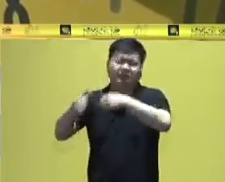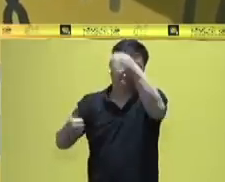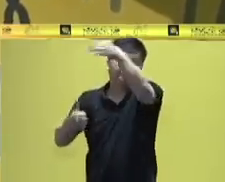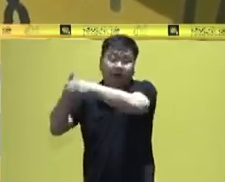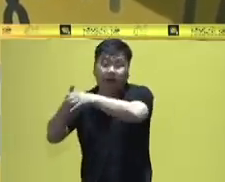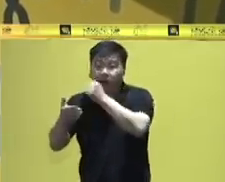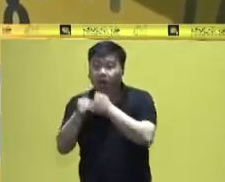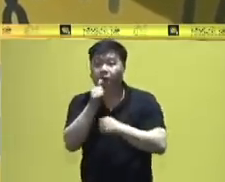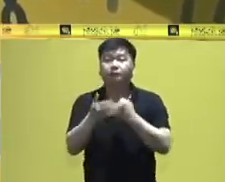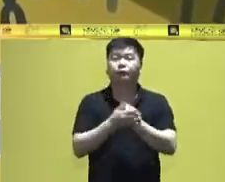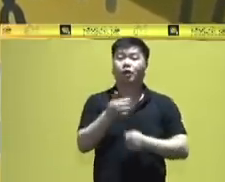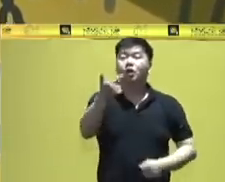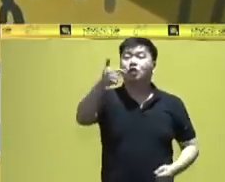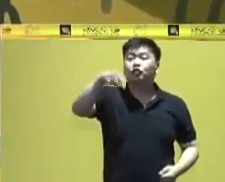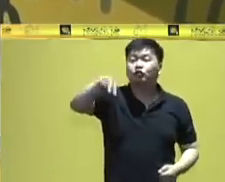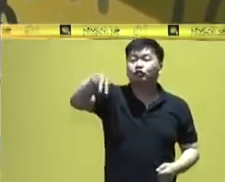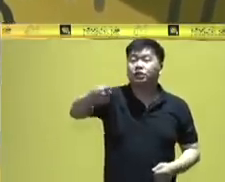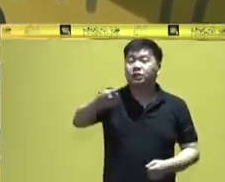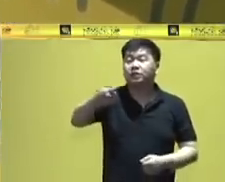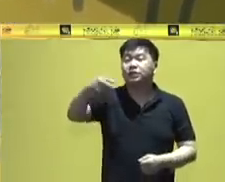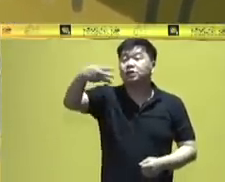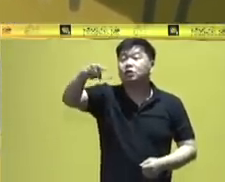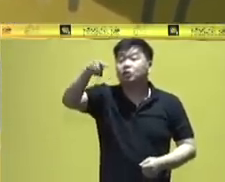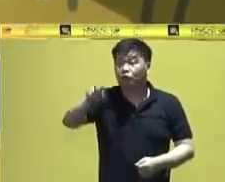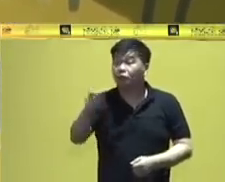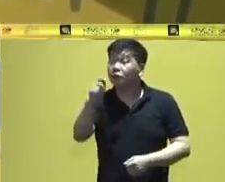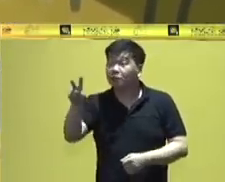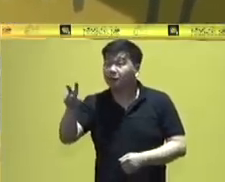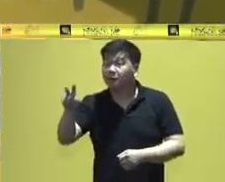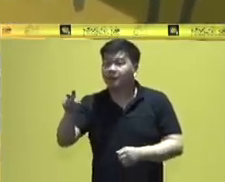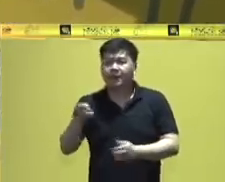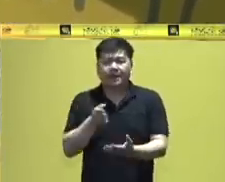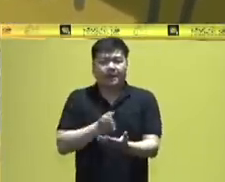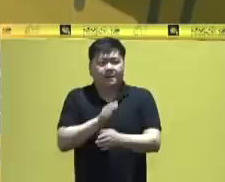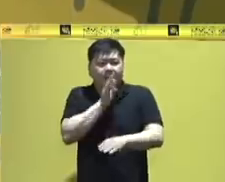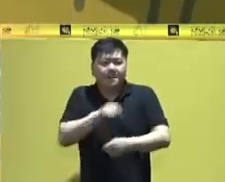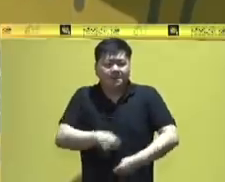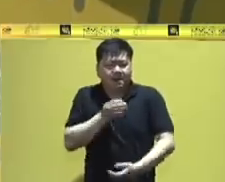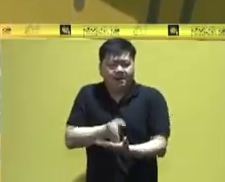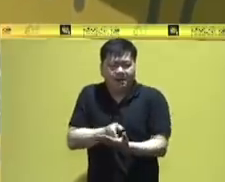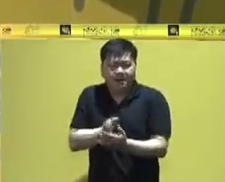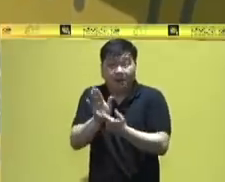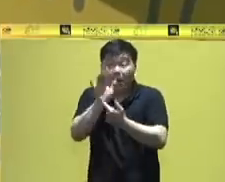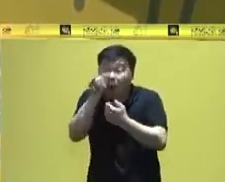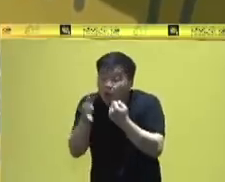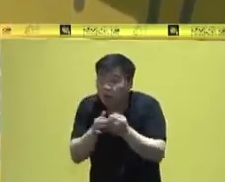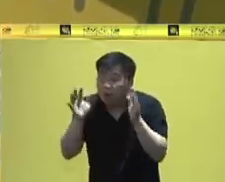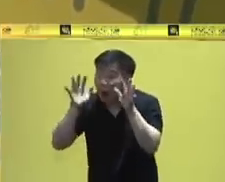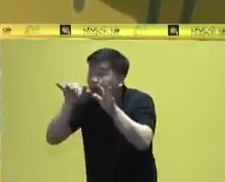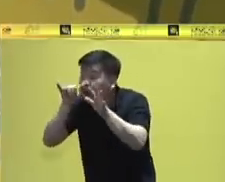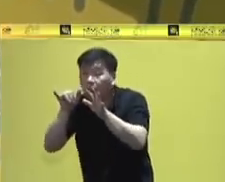뉴스룸을 중심으로 사실을 밝히는 언론으로 지금 섰죠. 나머지 두 개 종편은 어떤가요?